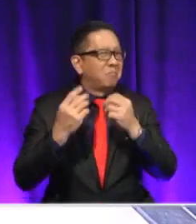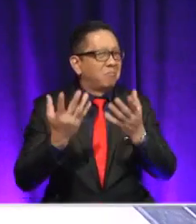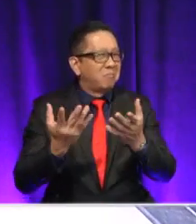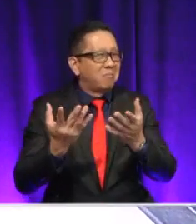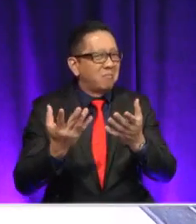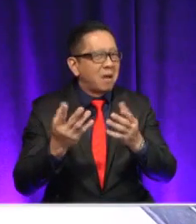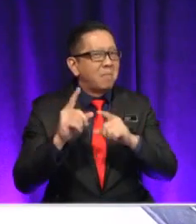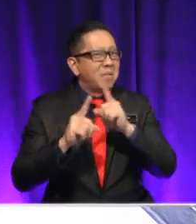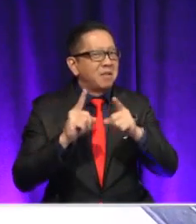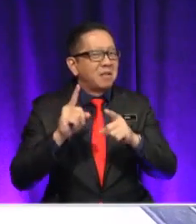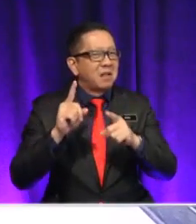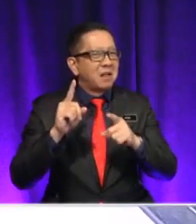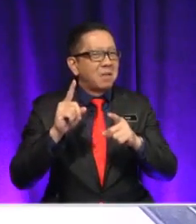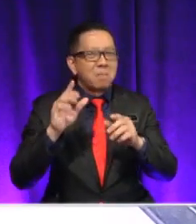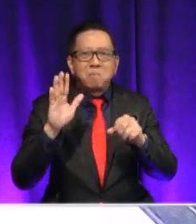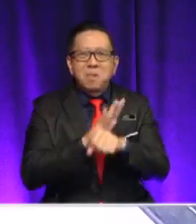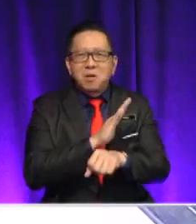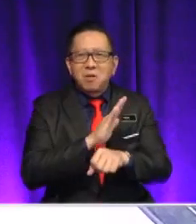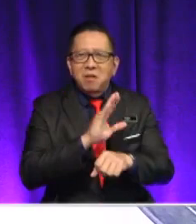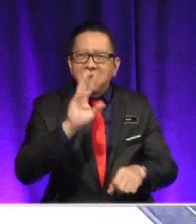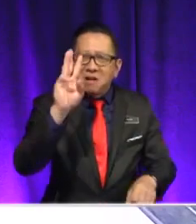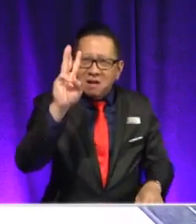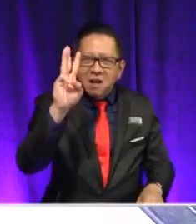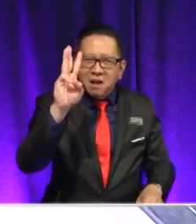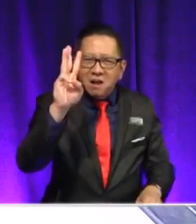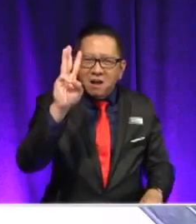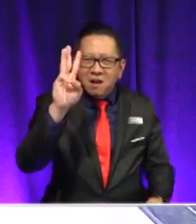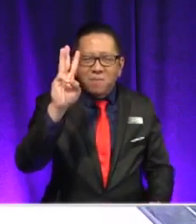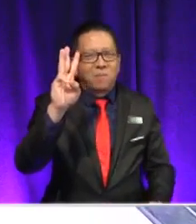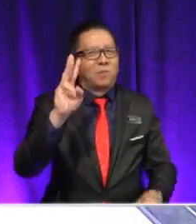Bintang Penuh yaitu bintang 6